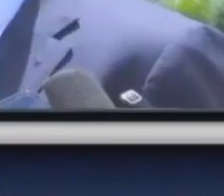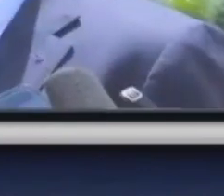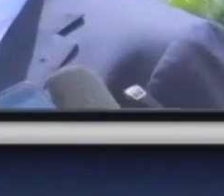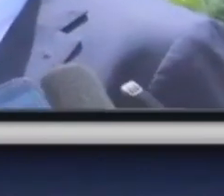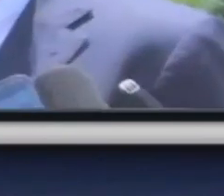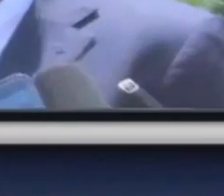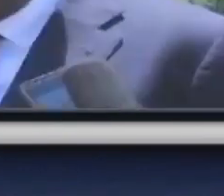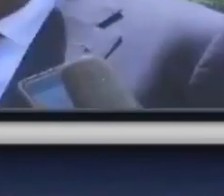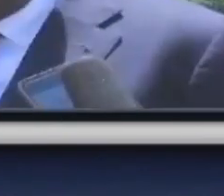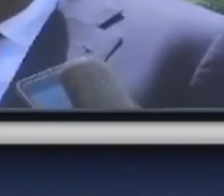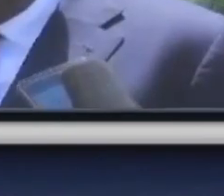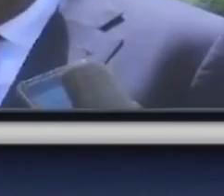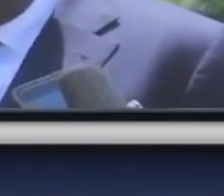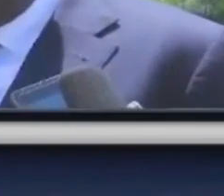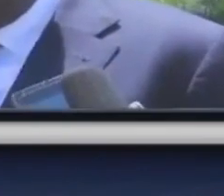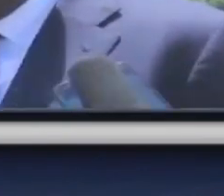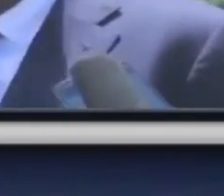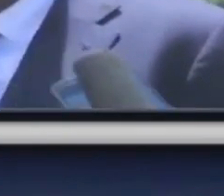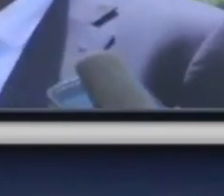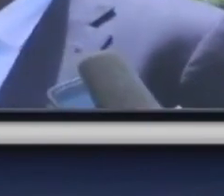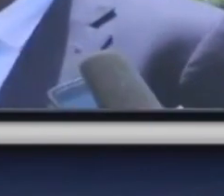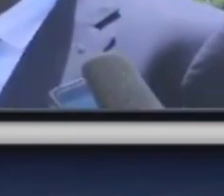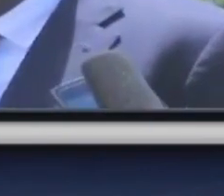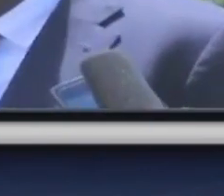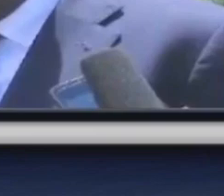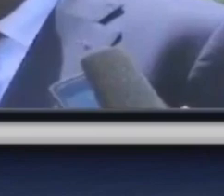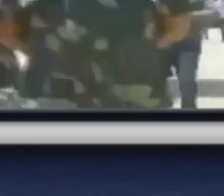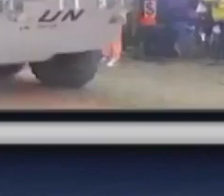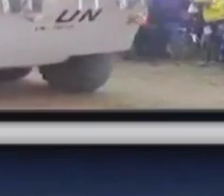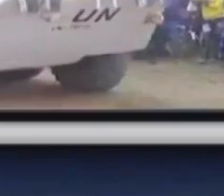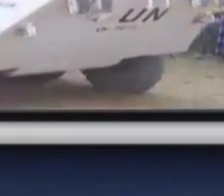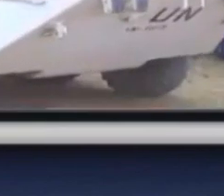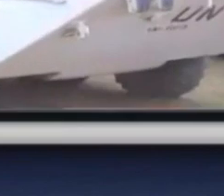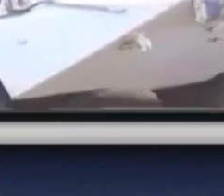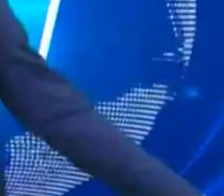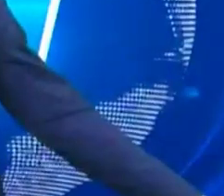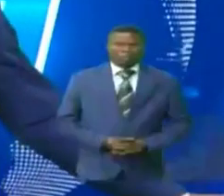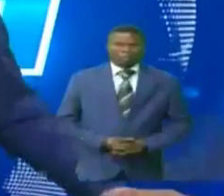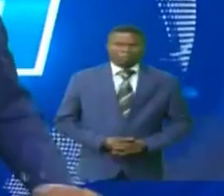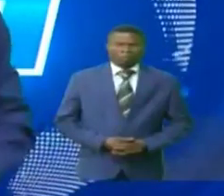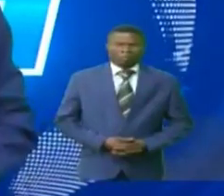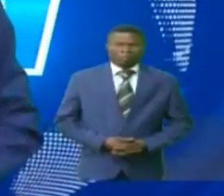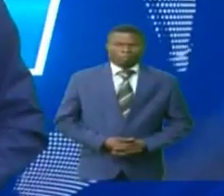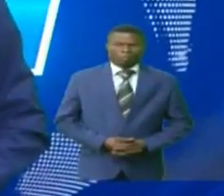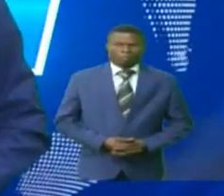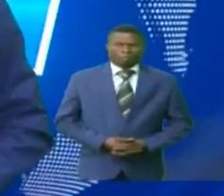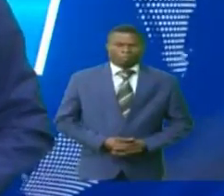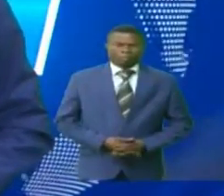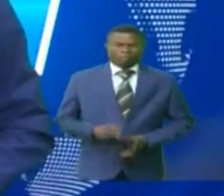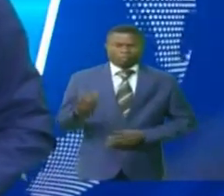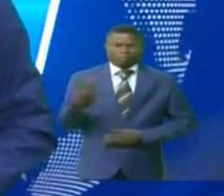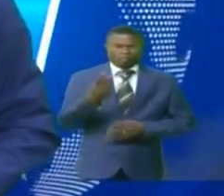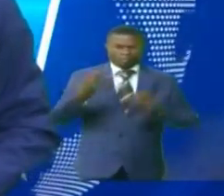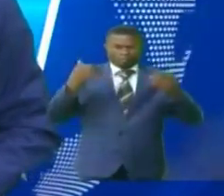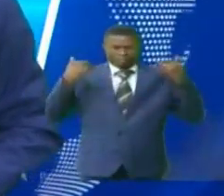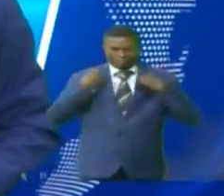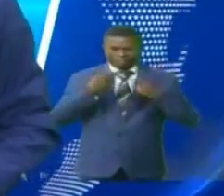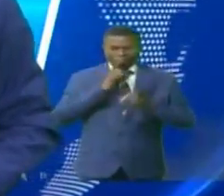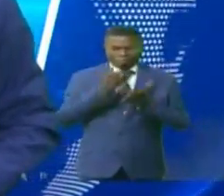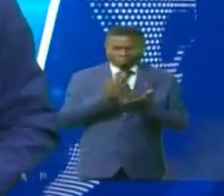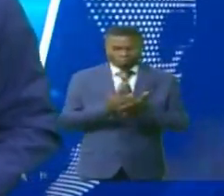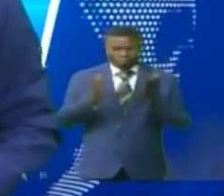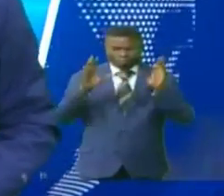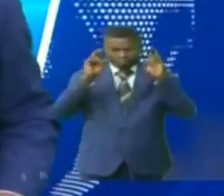charge de la protection maintien des opérations de la paix l'a dit au gouverneur militaire. C'était au cours d'un échange entre les deux personnalités. Voilà tout